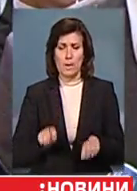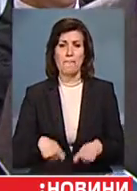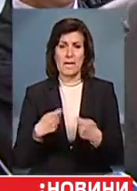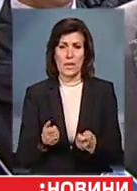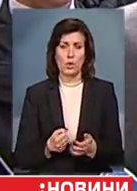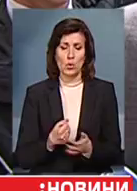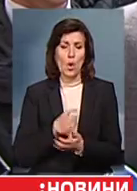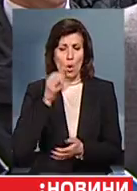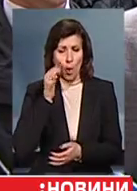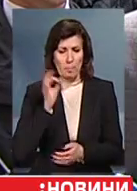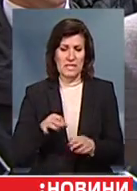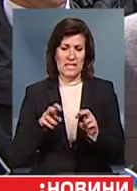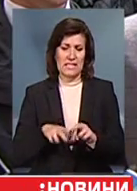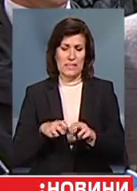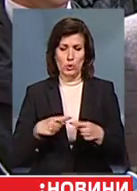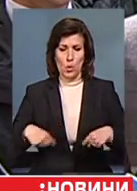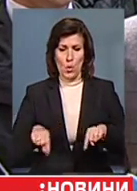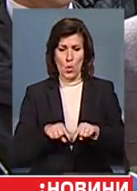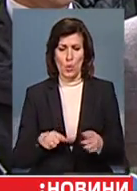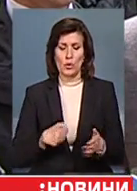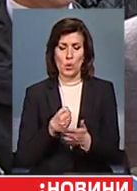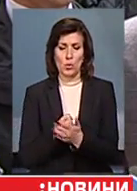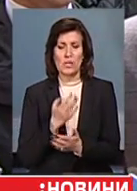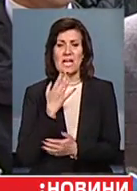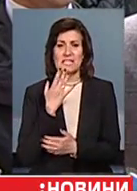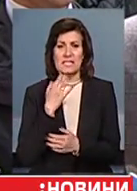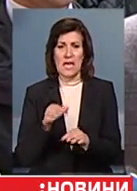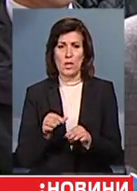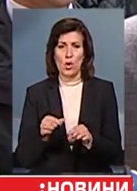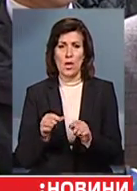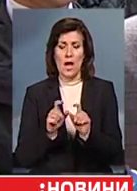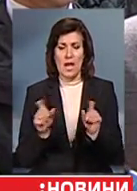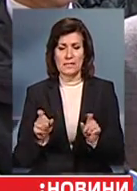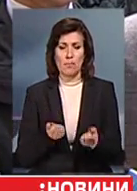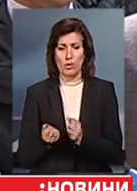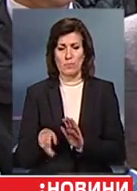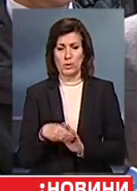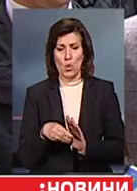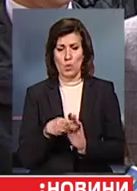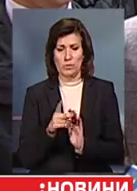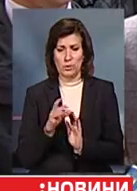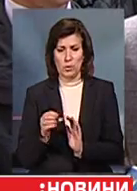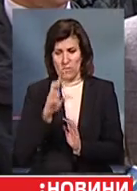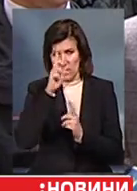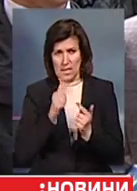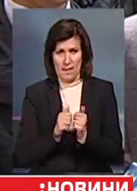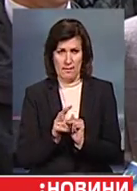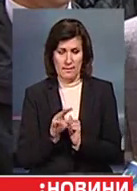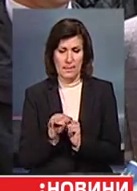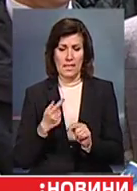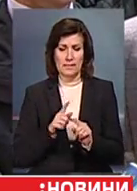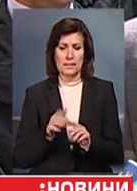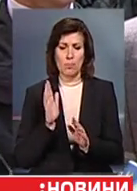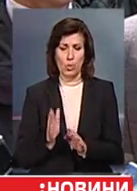до компетентного слідчого органу, саме до Національного агентства боротьби з корупцією України. І це